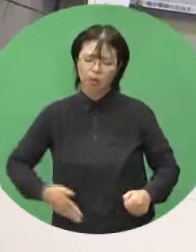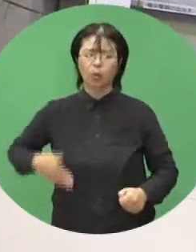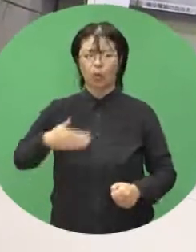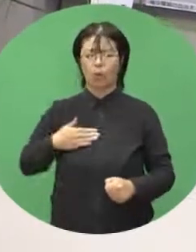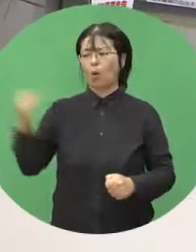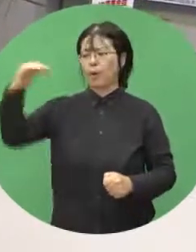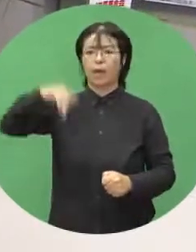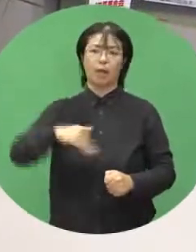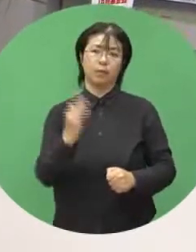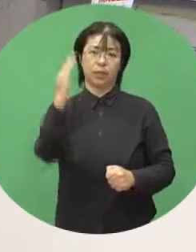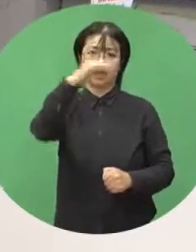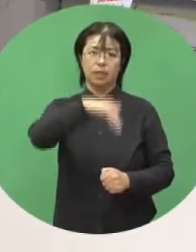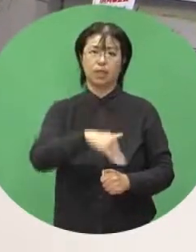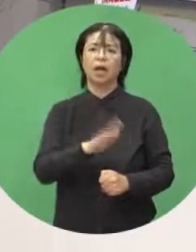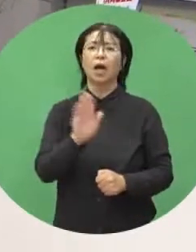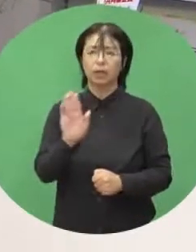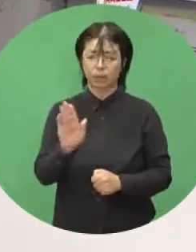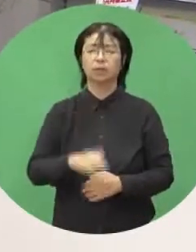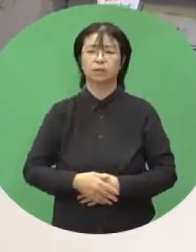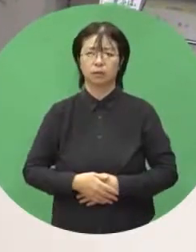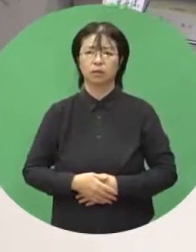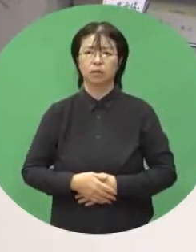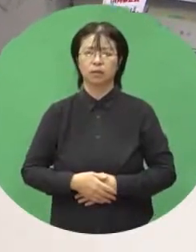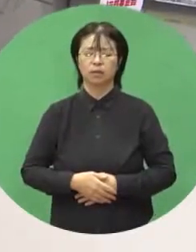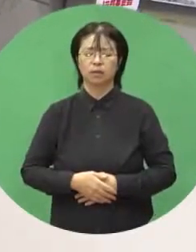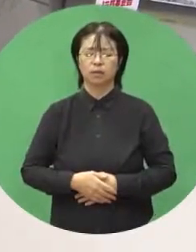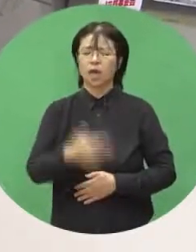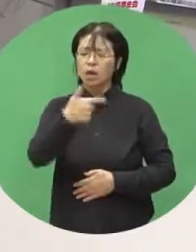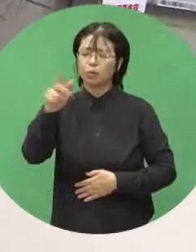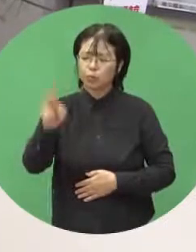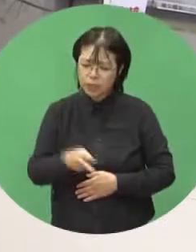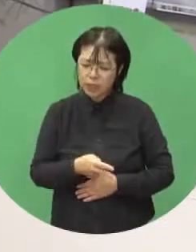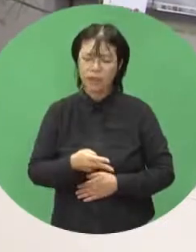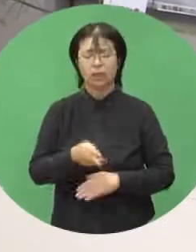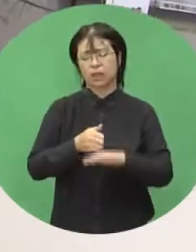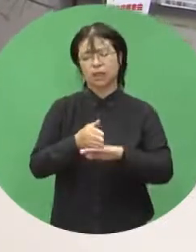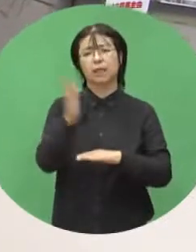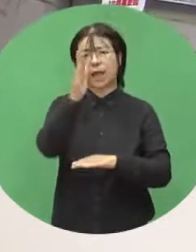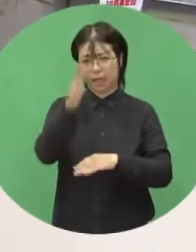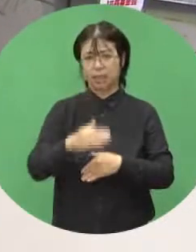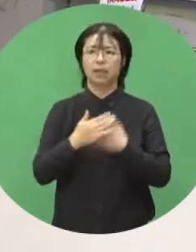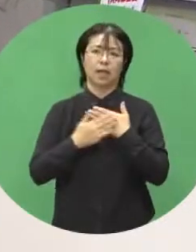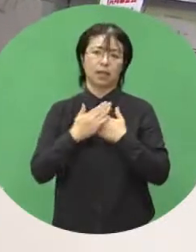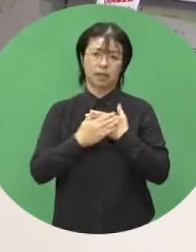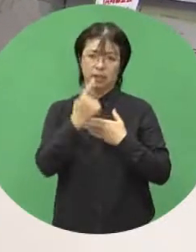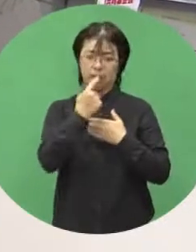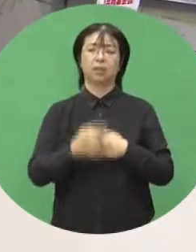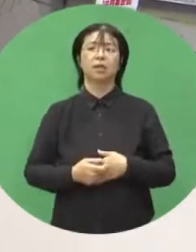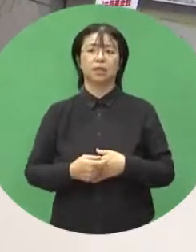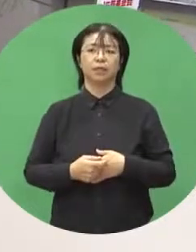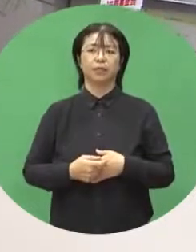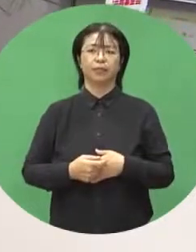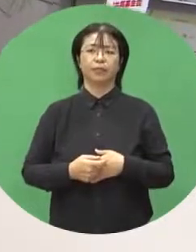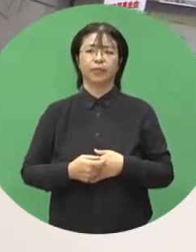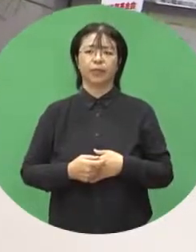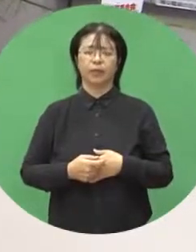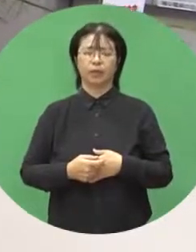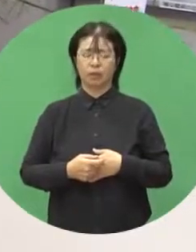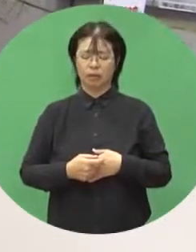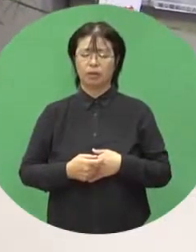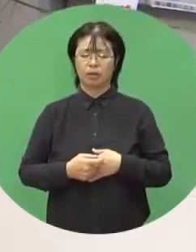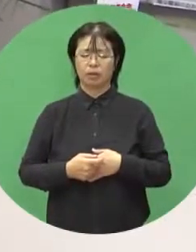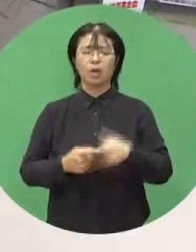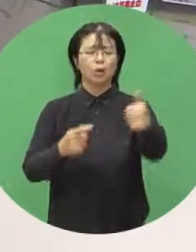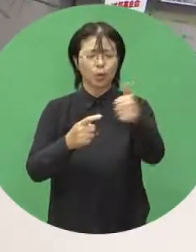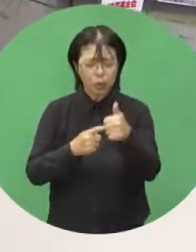あります。でもやっぱり無理をしないっていうことですね。であとなんで私だけなんだろ